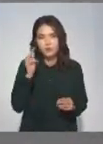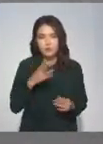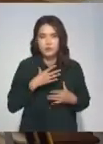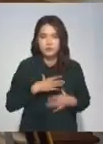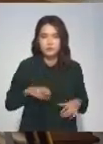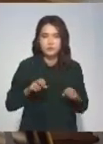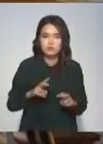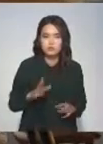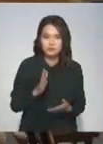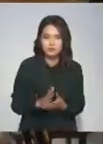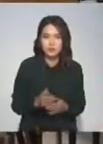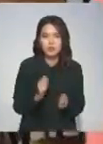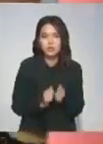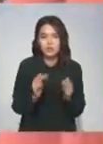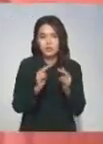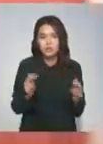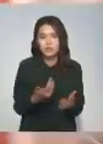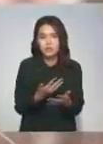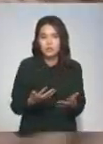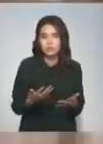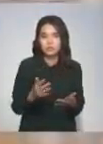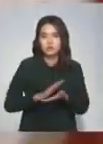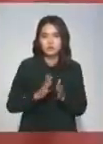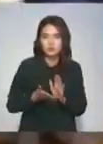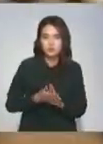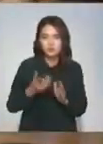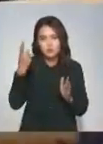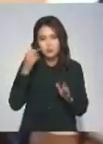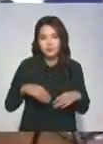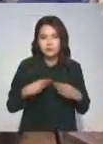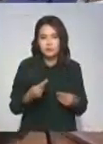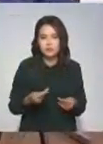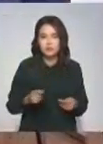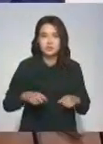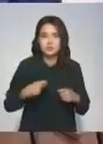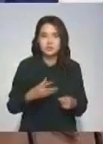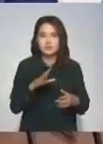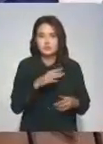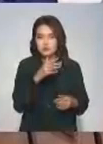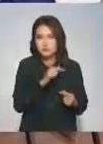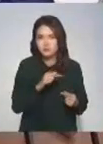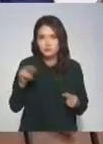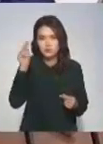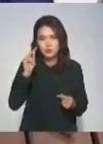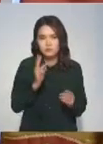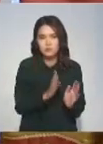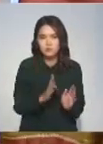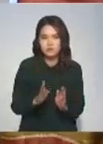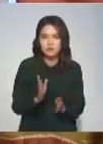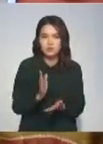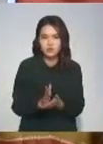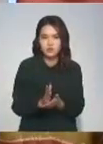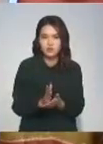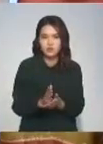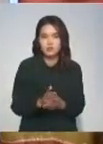мәжбүр. Тар ғимаратта қыстырылып, қымтырылып білім алуда. Бір мезетте екі класқа сабақ қатар өтеді.